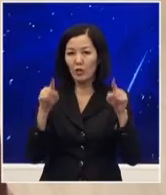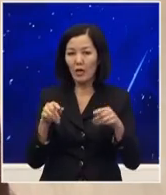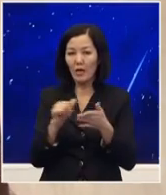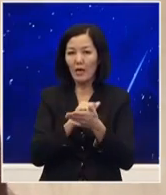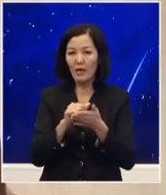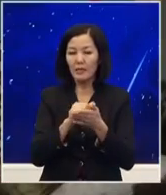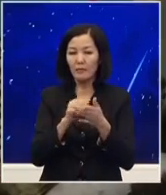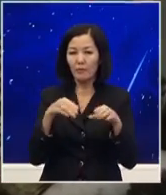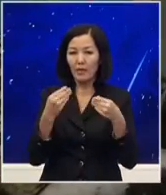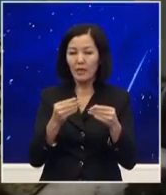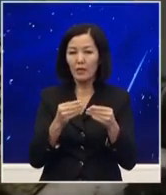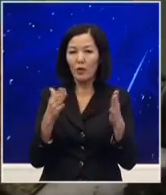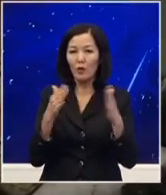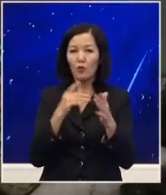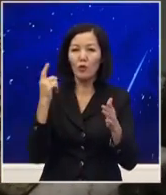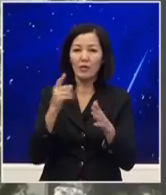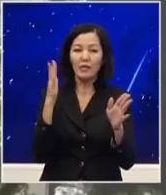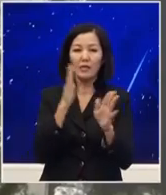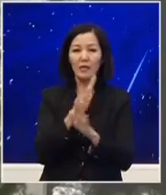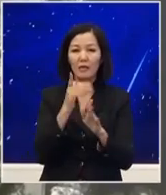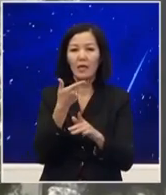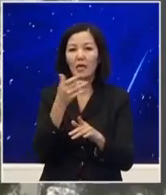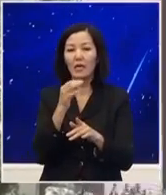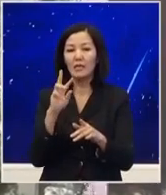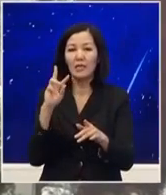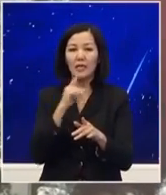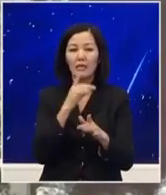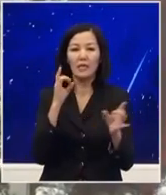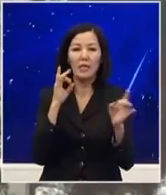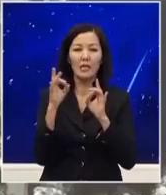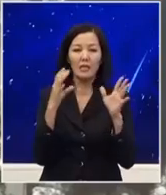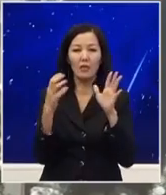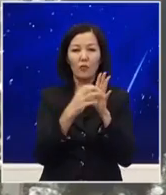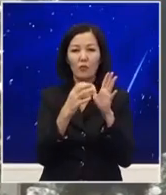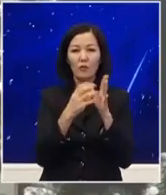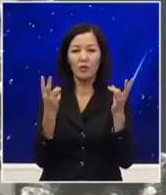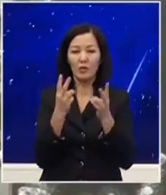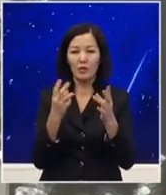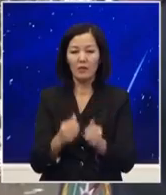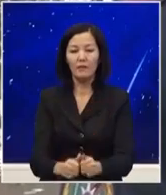мен құтқарушылар үй иелеріне табиғи және улы газды анықтайтын датчиктерді орнатуға кеңес берді.